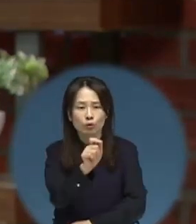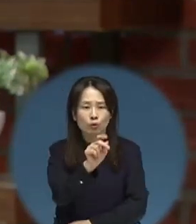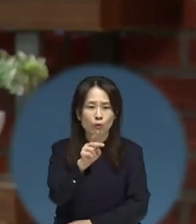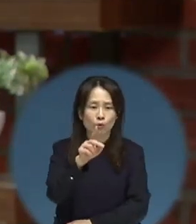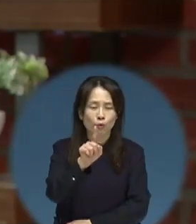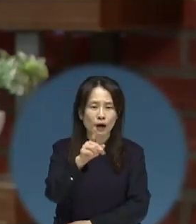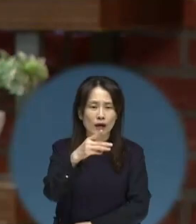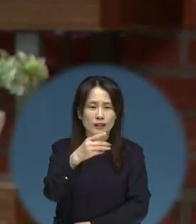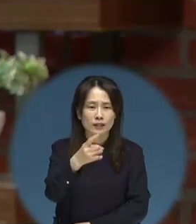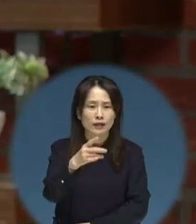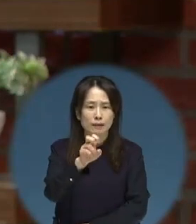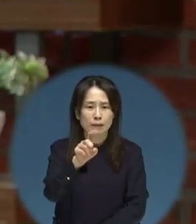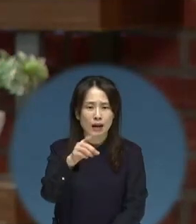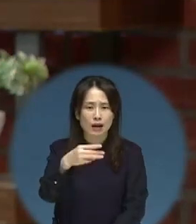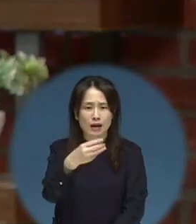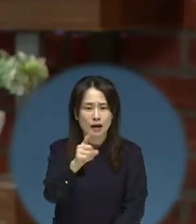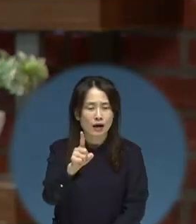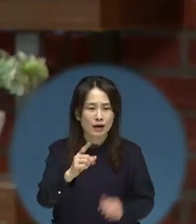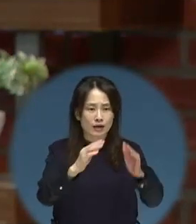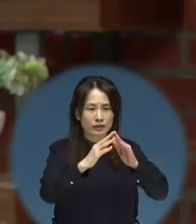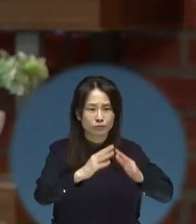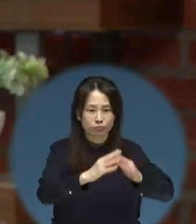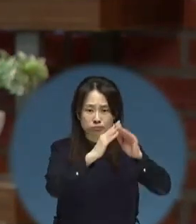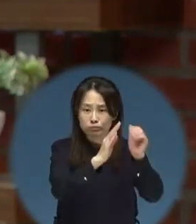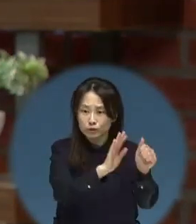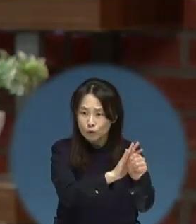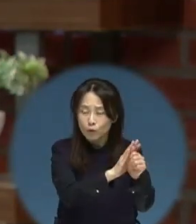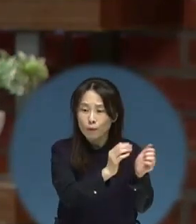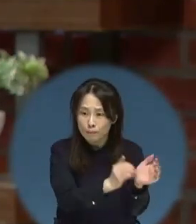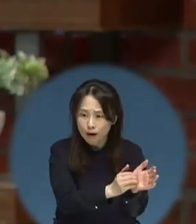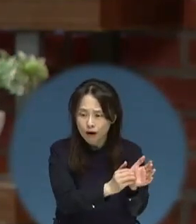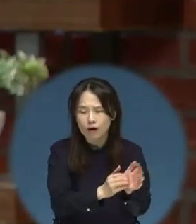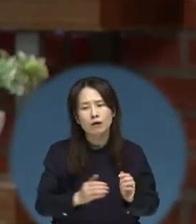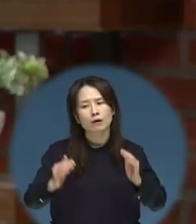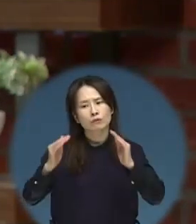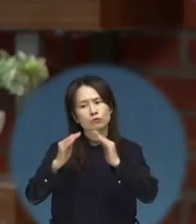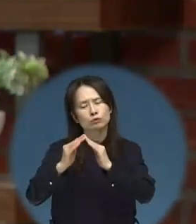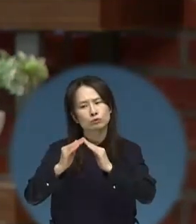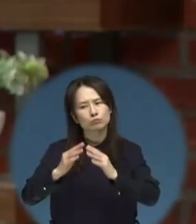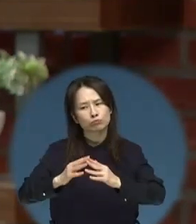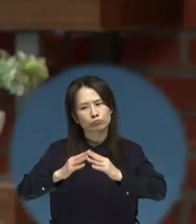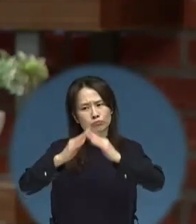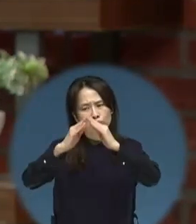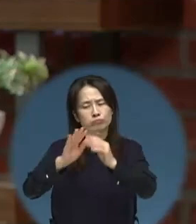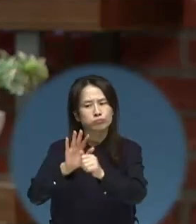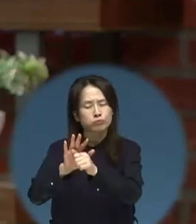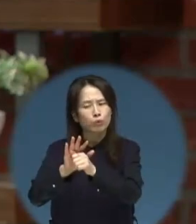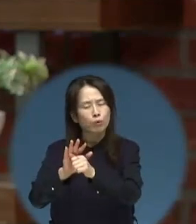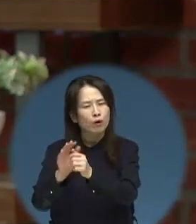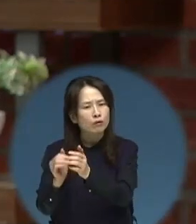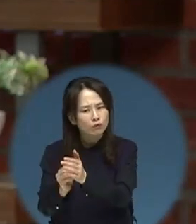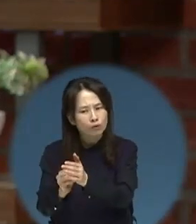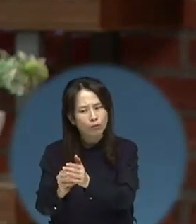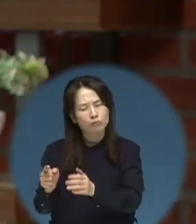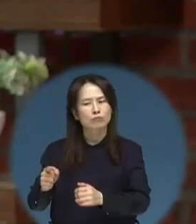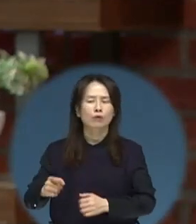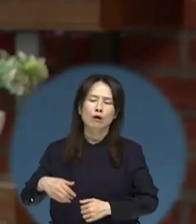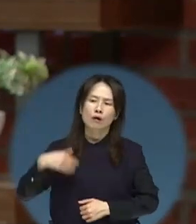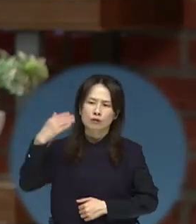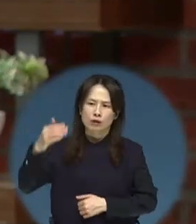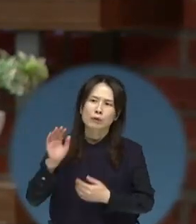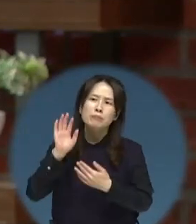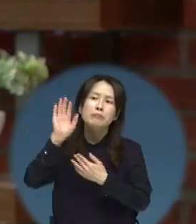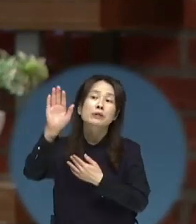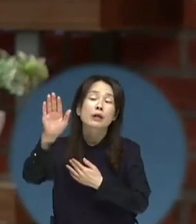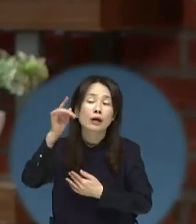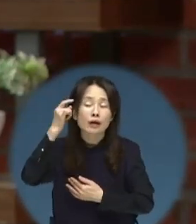집을 짓기 시작하면서 집을 지어줘서는 참 좋은 거지만 이 친구들이 더 미래를 좀 생각하기 위해서는 교육이